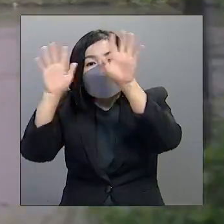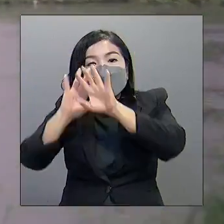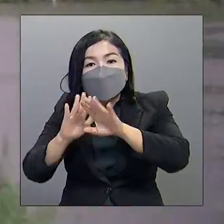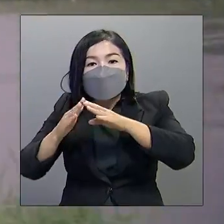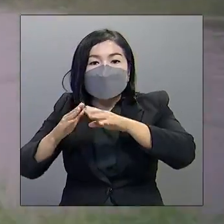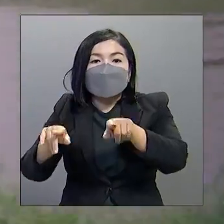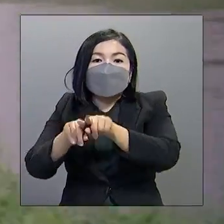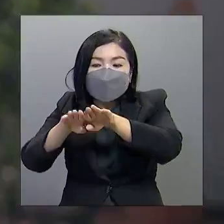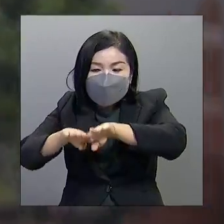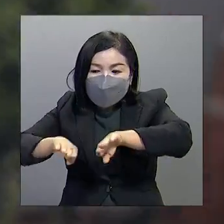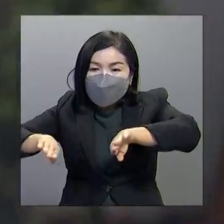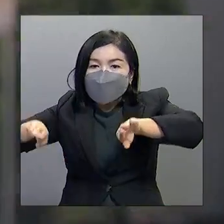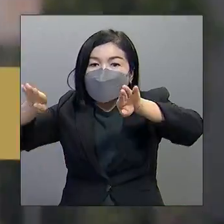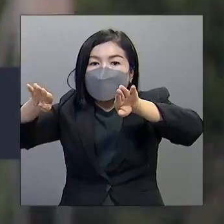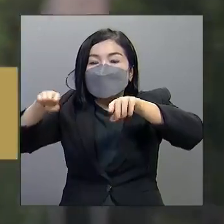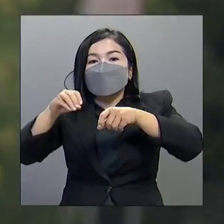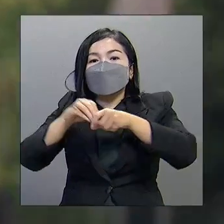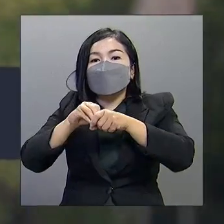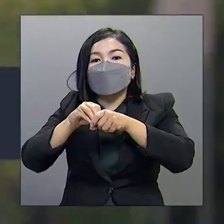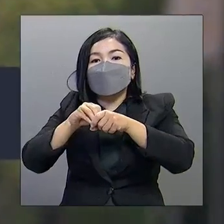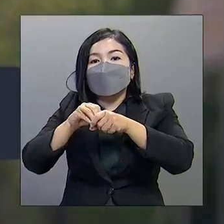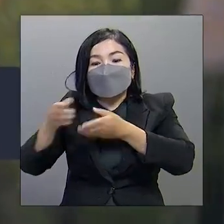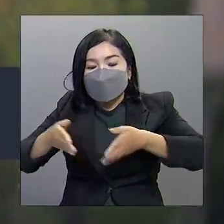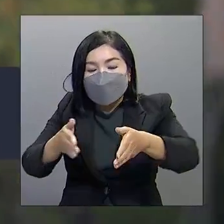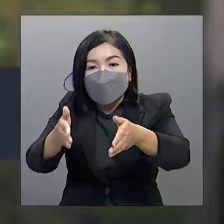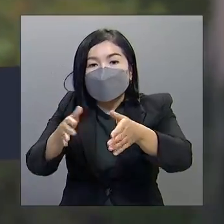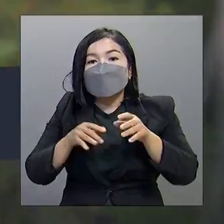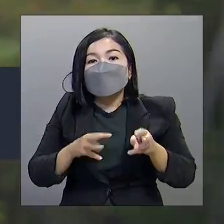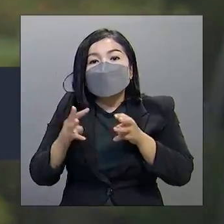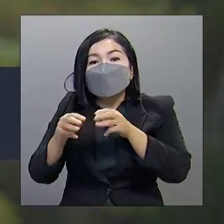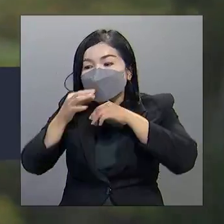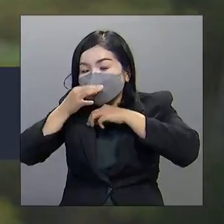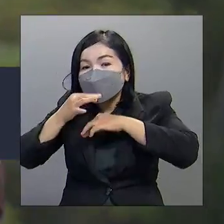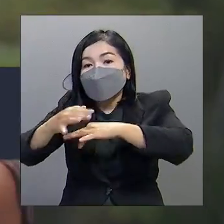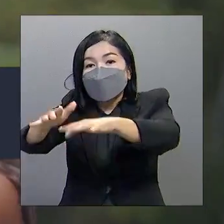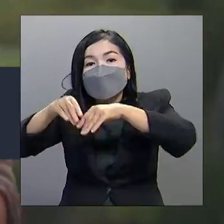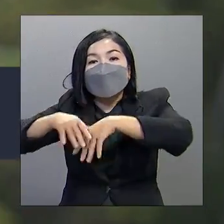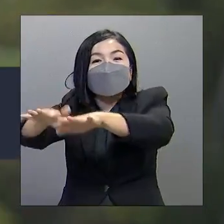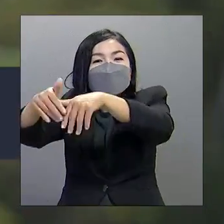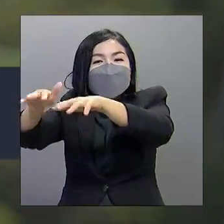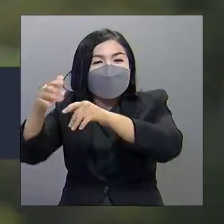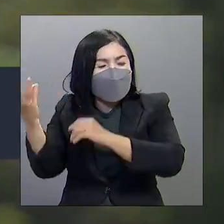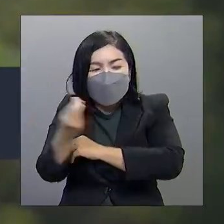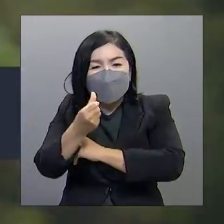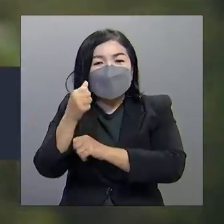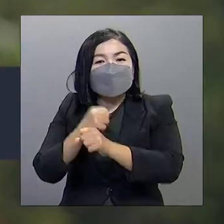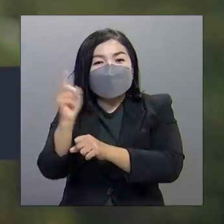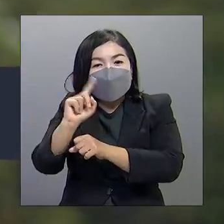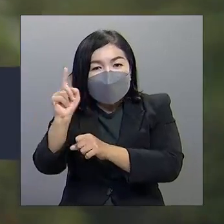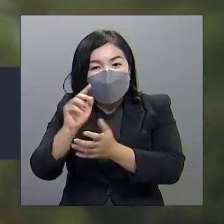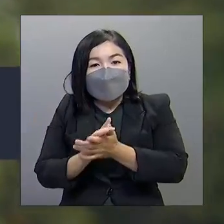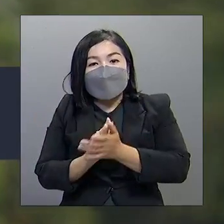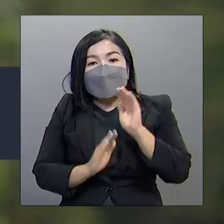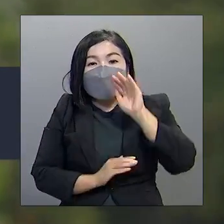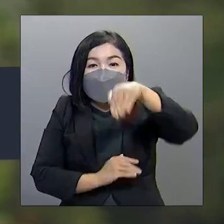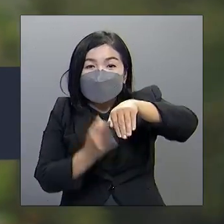องครับ คุณผู้ชมครับถ้าเราจะผลักน้ำให้ลงทะเลให้เร็วที่สุดนะครับจากคลองระพีพัฒน์ครับลงมาที่คลอง13